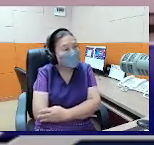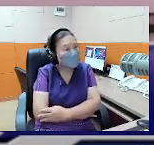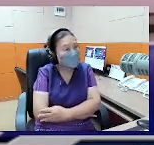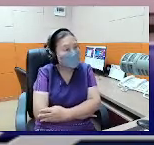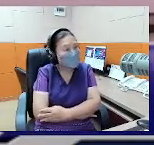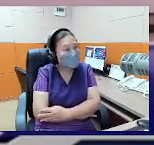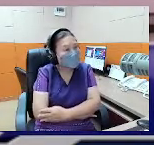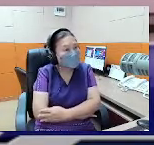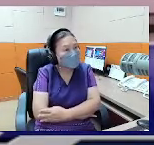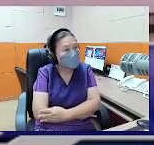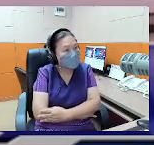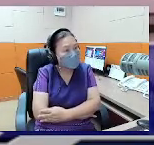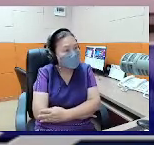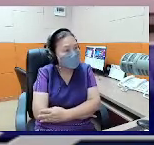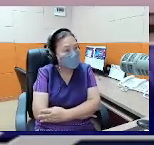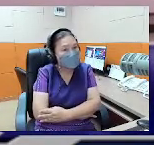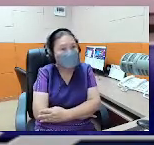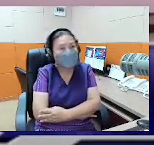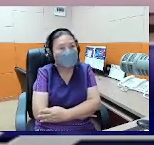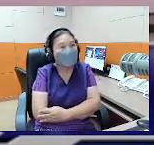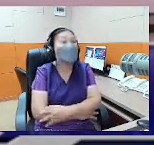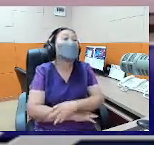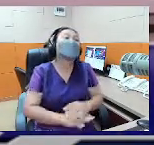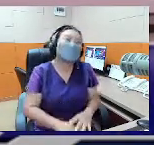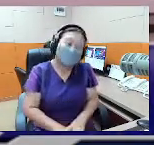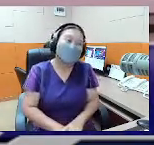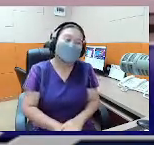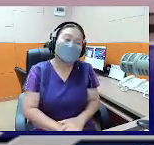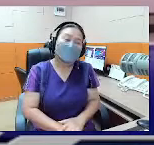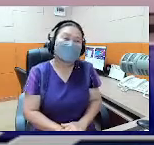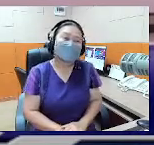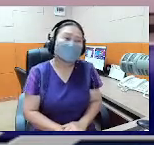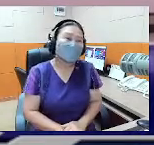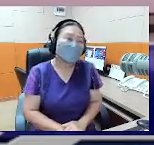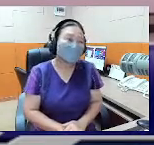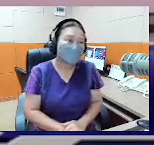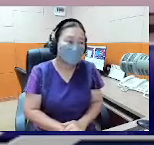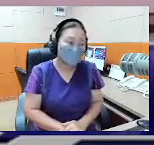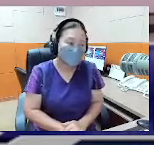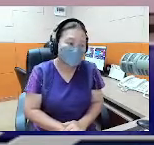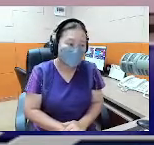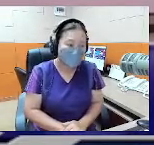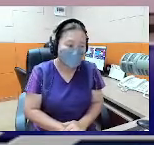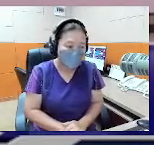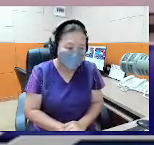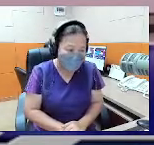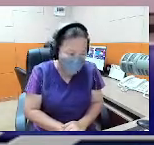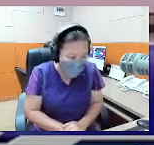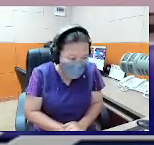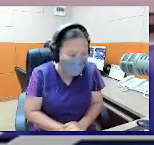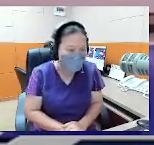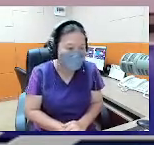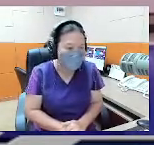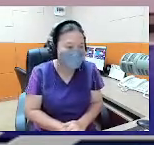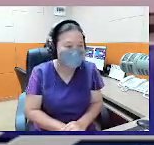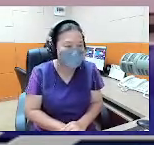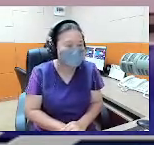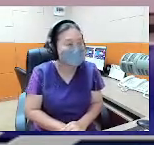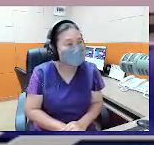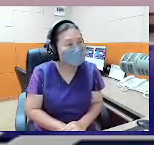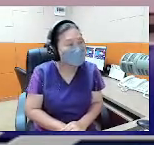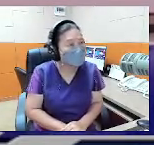คณะกรรมการของคณะกรรมการกลาง อิสลามกลาง ค่ะซึ่งตรงนี้เราเป็นมีโครงการความร่วมมือกันอยู่แล้วนะคะแล้ว